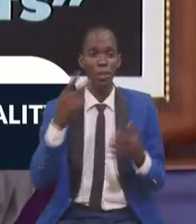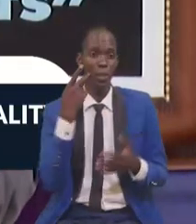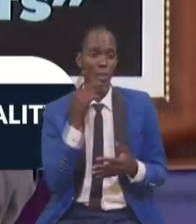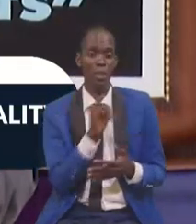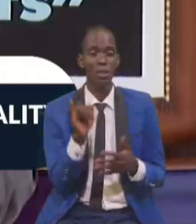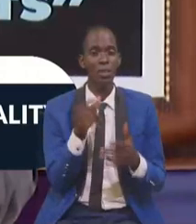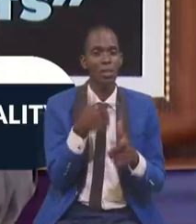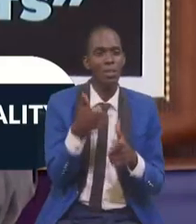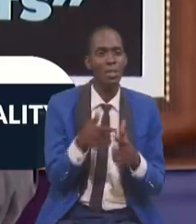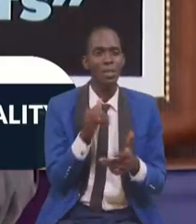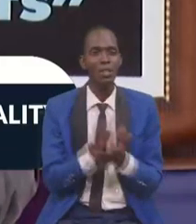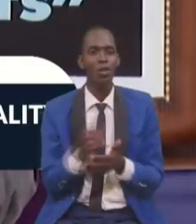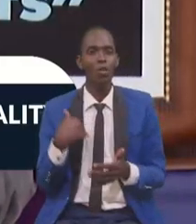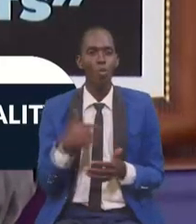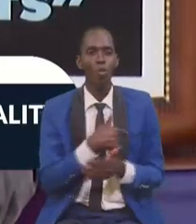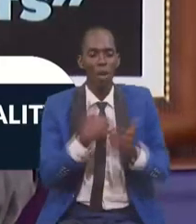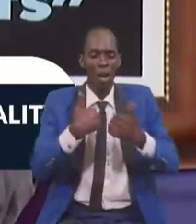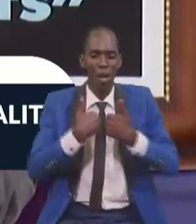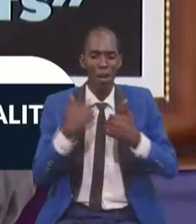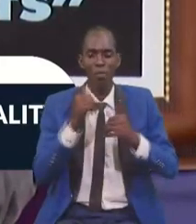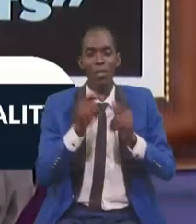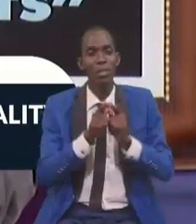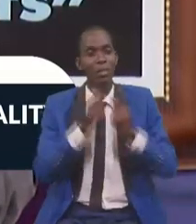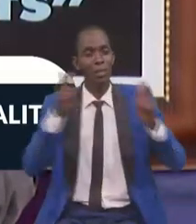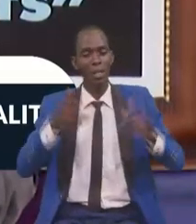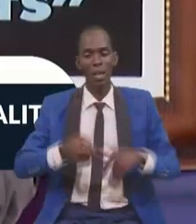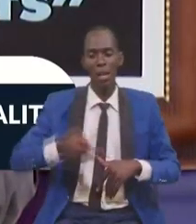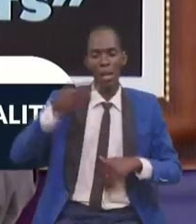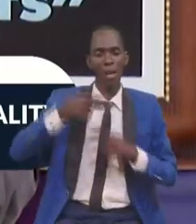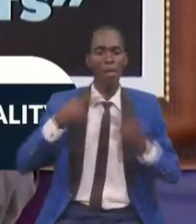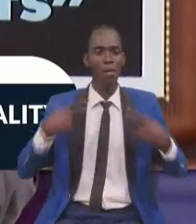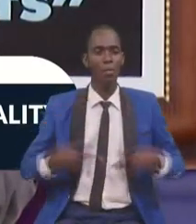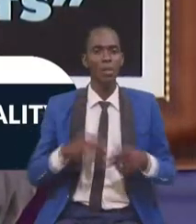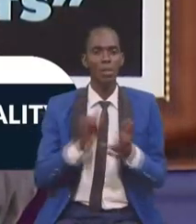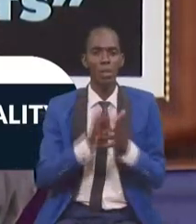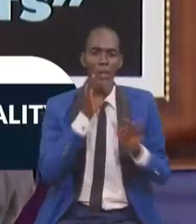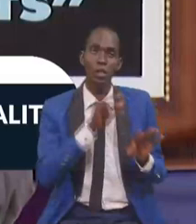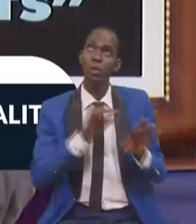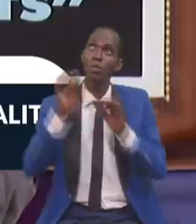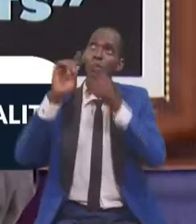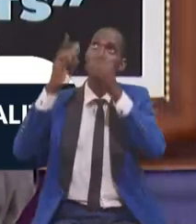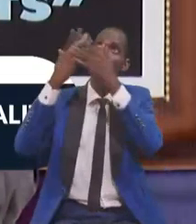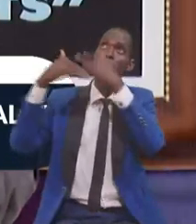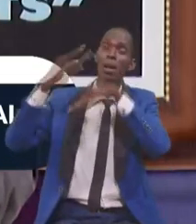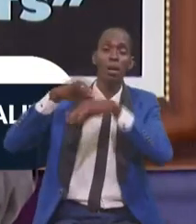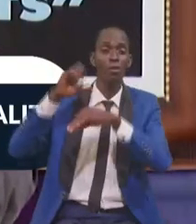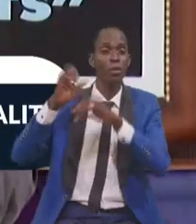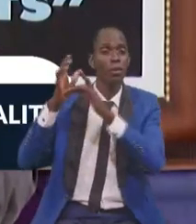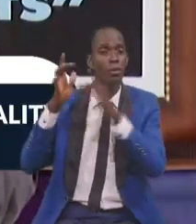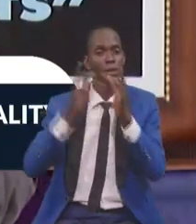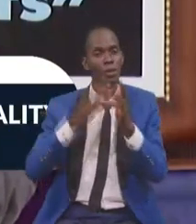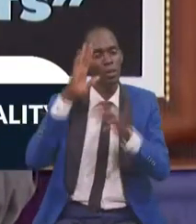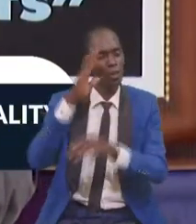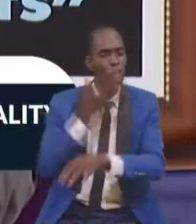14. Ainsi, puisque nous avons un grand souverain sacrificateur qui a traversé les cieux, Jésus, le